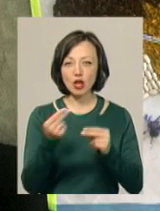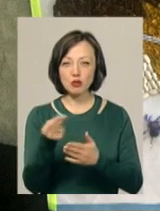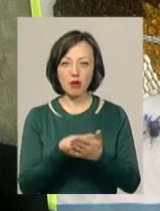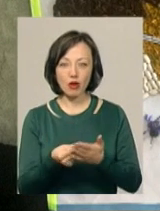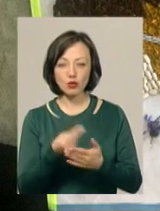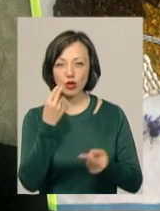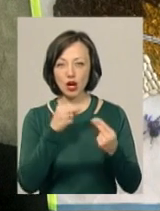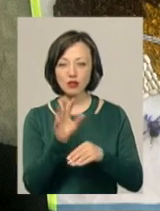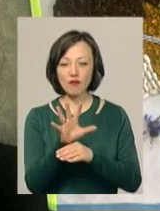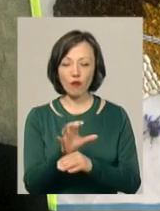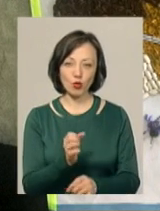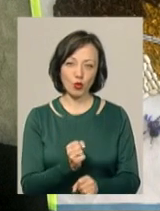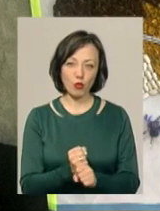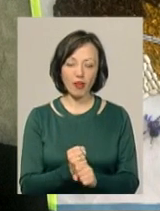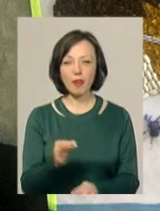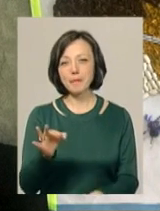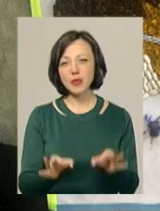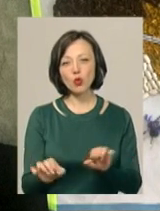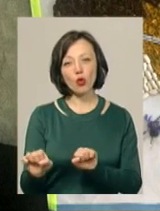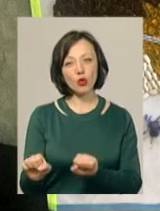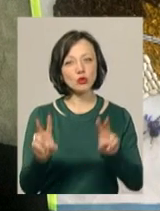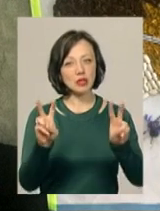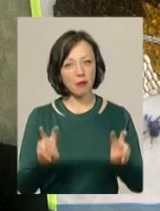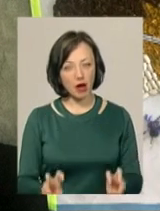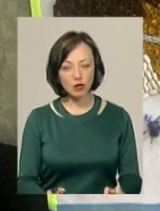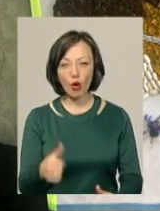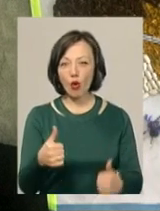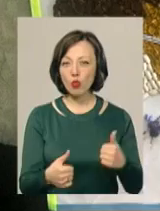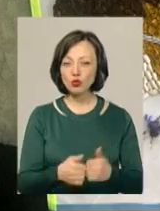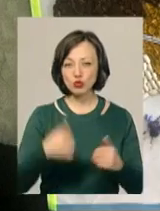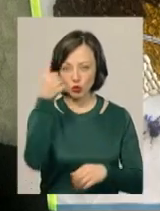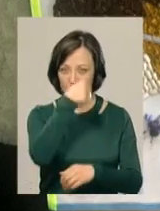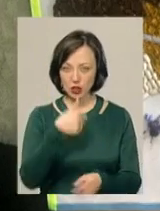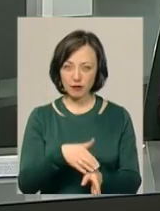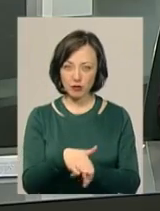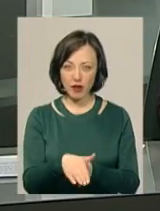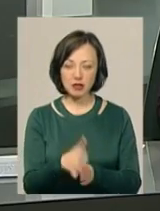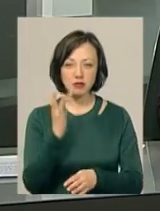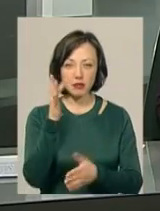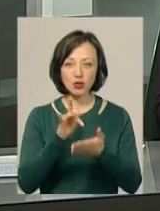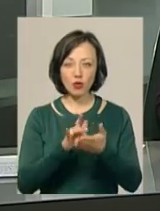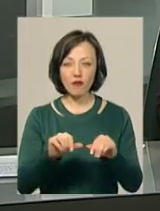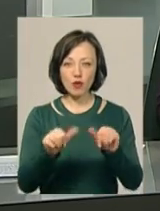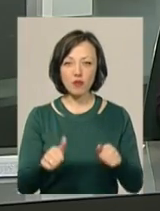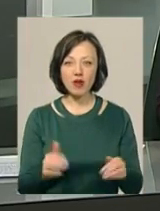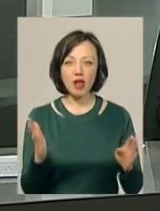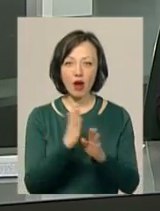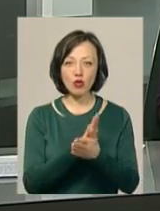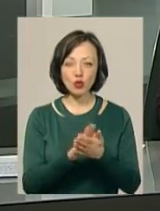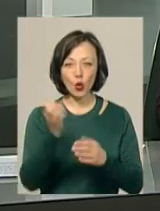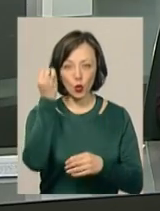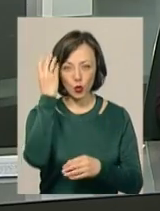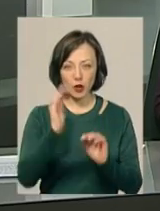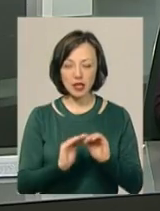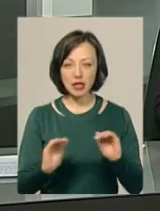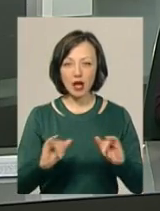малюнок» та «Краща фоторобота» на природоохоронну тематику. Конкурс щорічний і відбувається з метою формування екологічної культури дітей